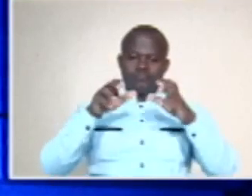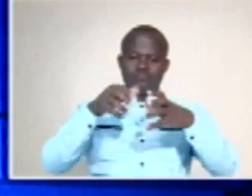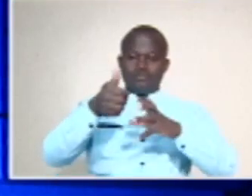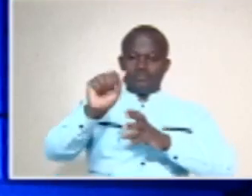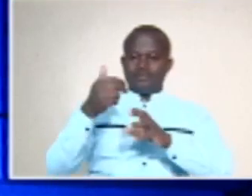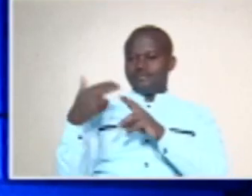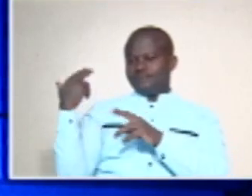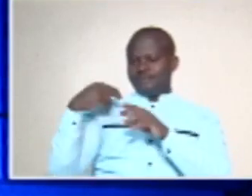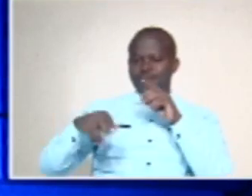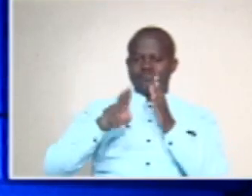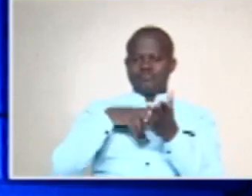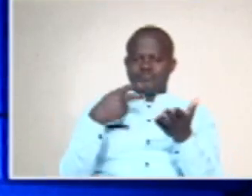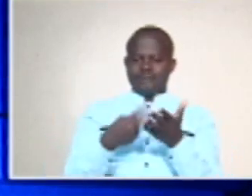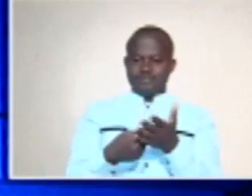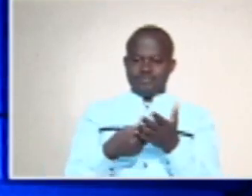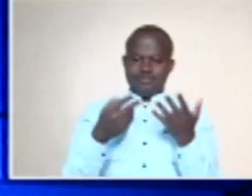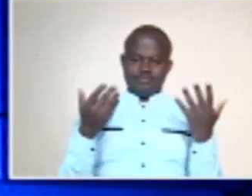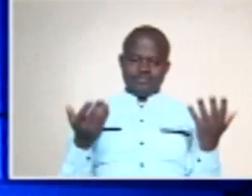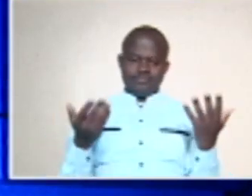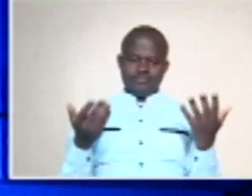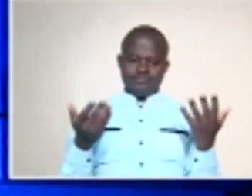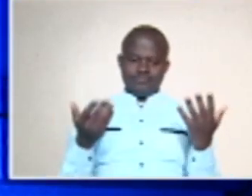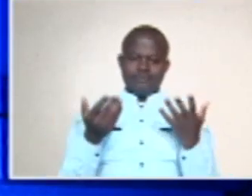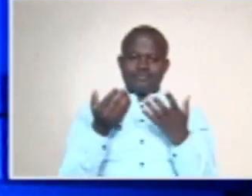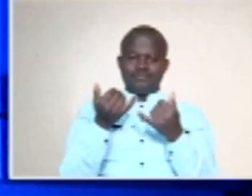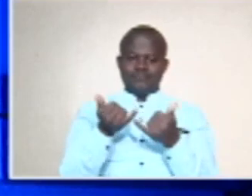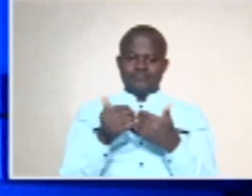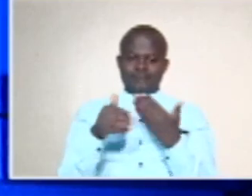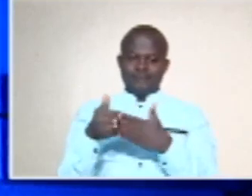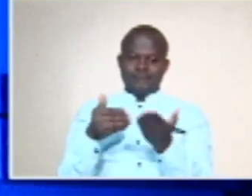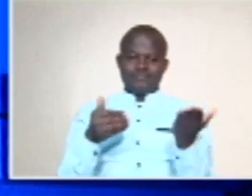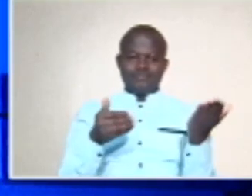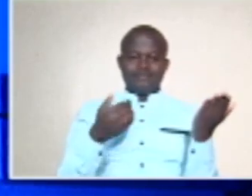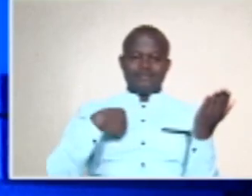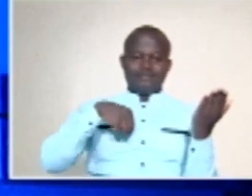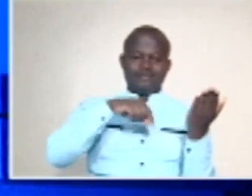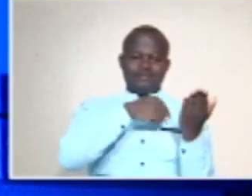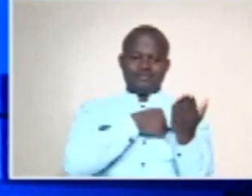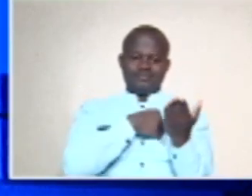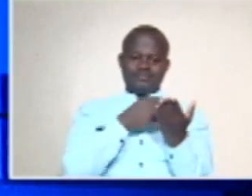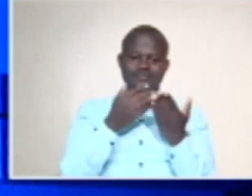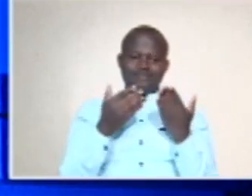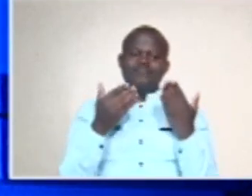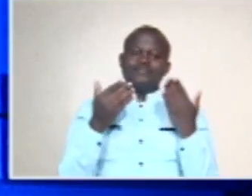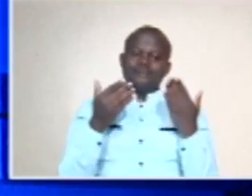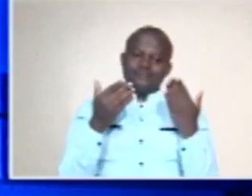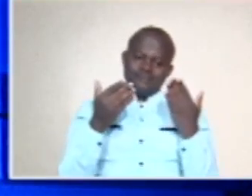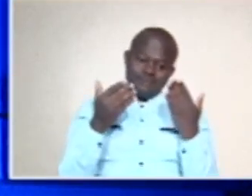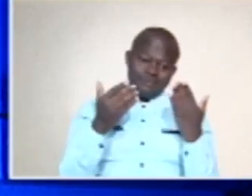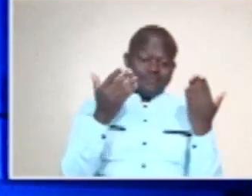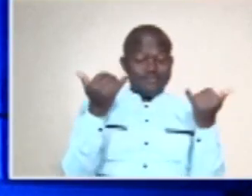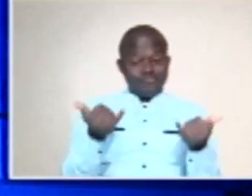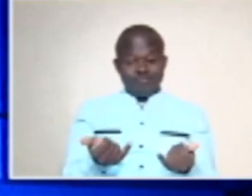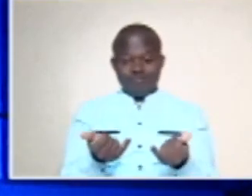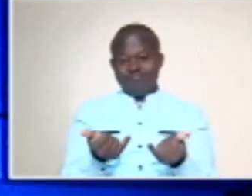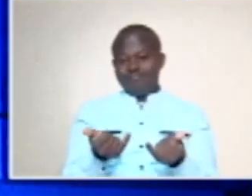ariko ngo mukanyira atsinzwe nta kundi byari kugenda nyine asiye kuba ari kushinwa niko bavuga ubwo nyine nta kundi